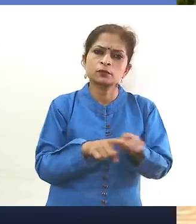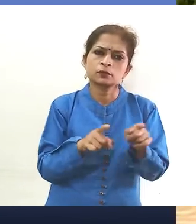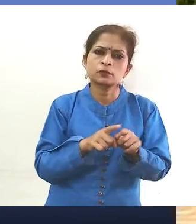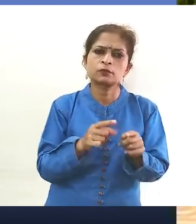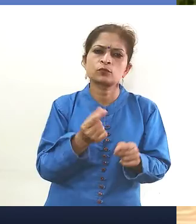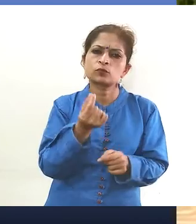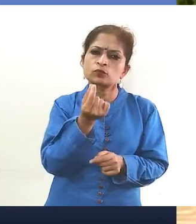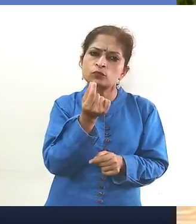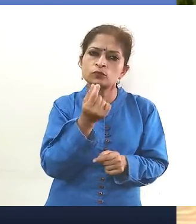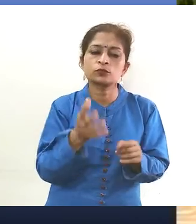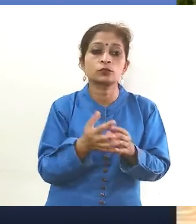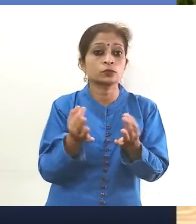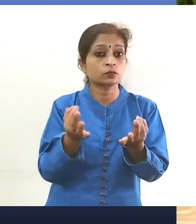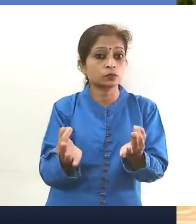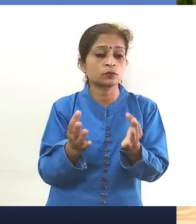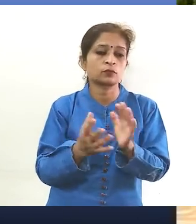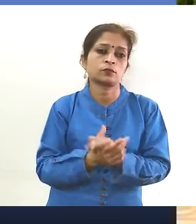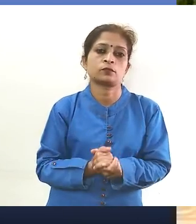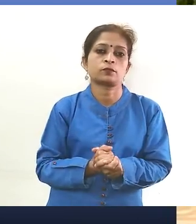व्यायाम